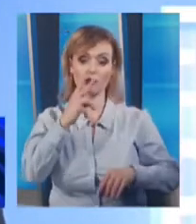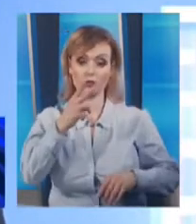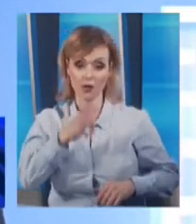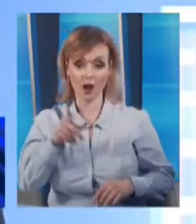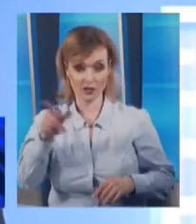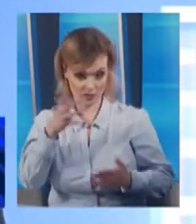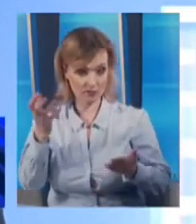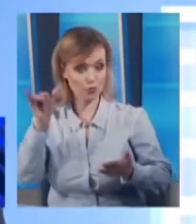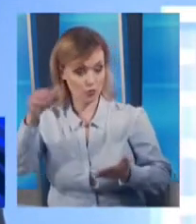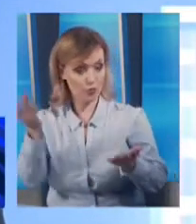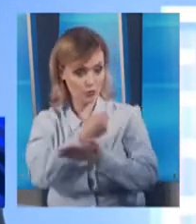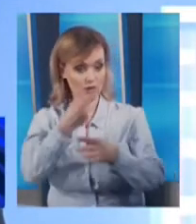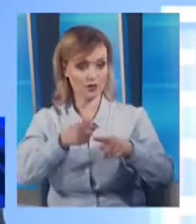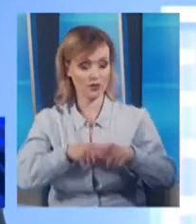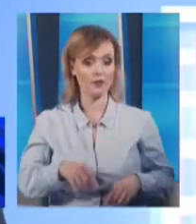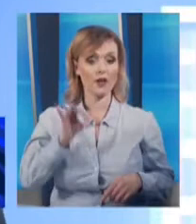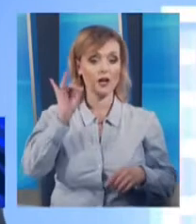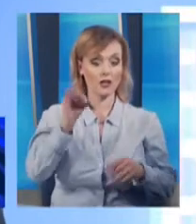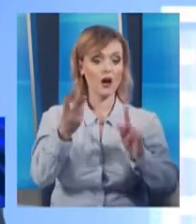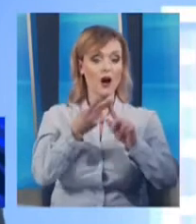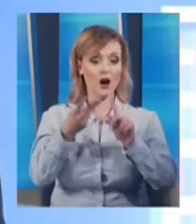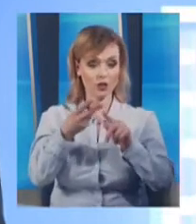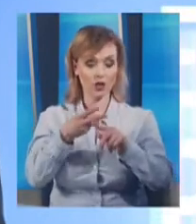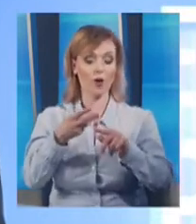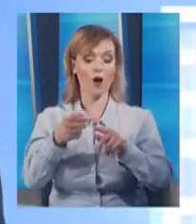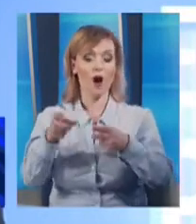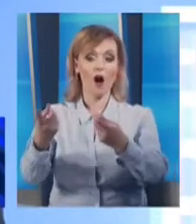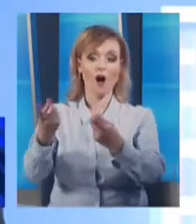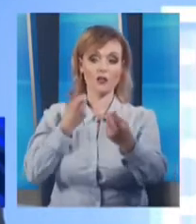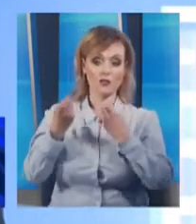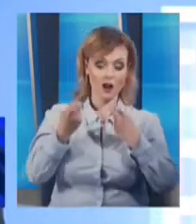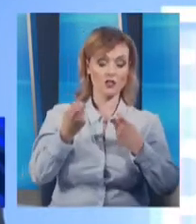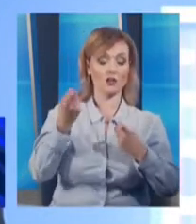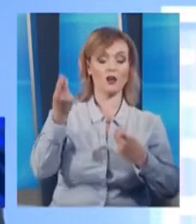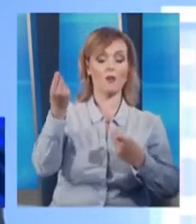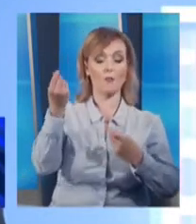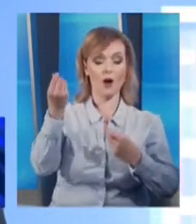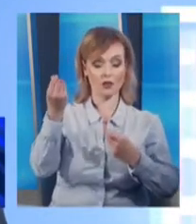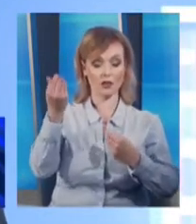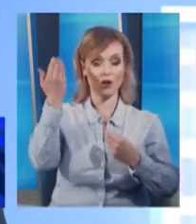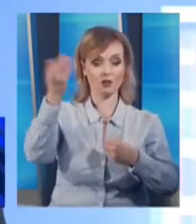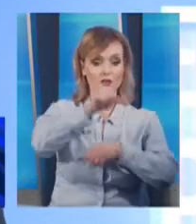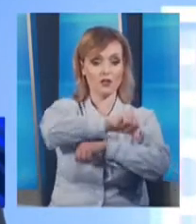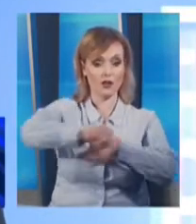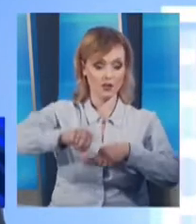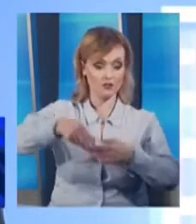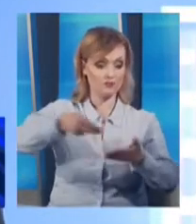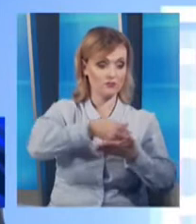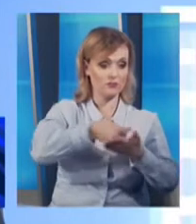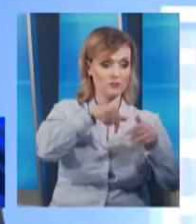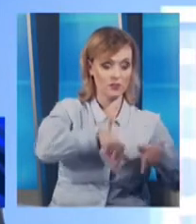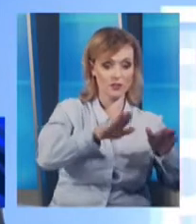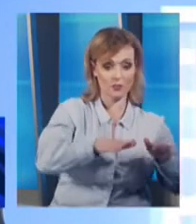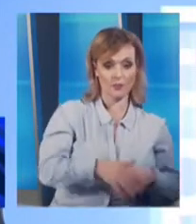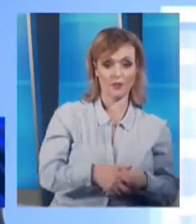atragerea suportului financiar din exterior. Este foarte important acest suport din exterior, de la partenerii noștri